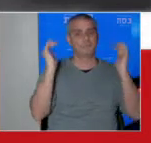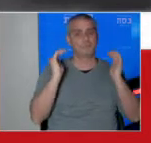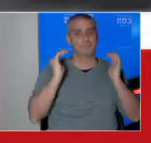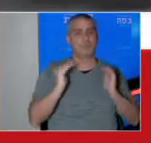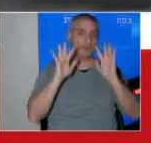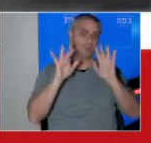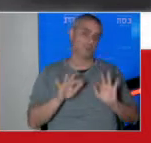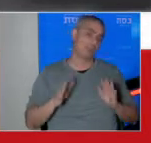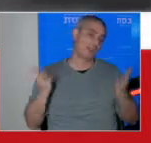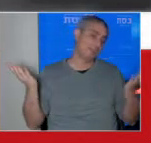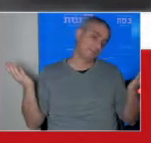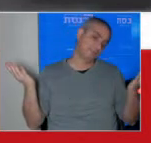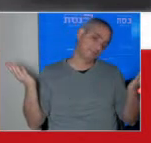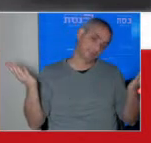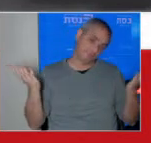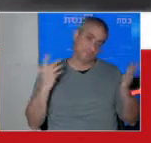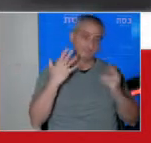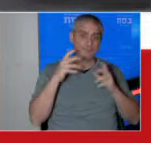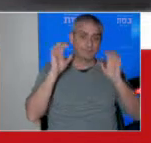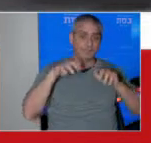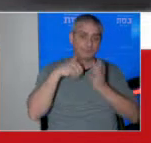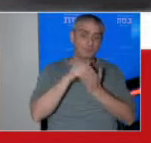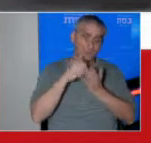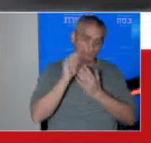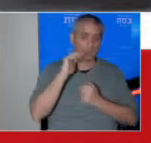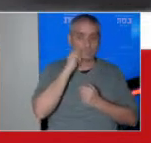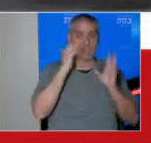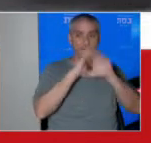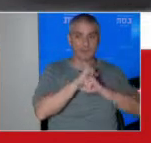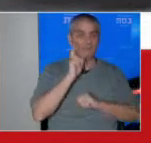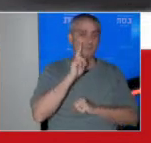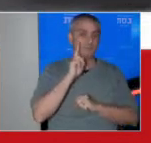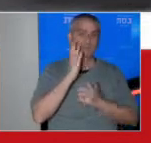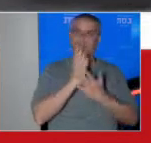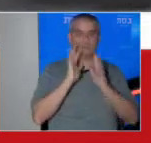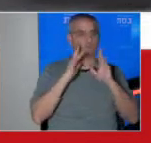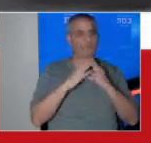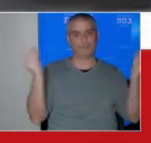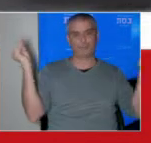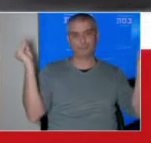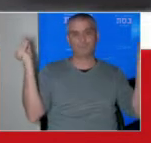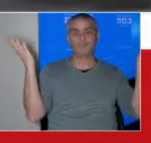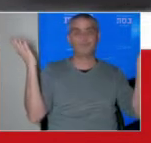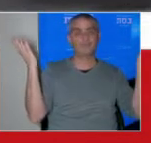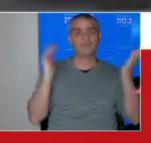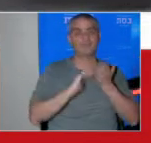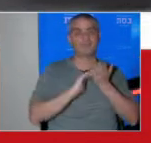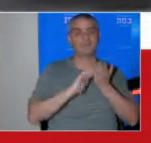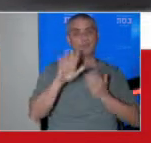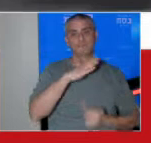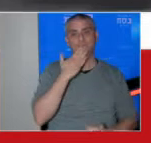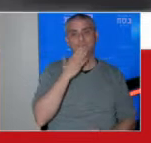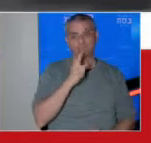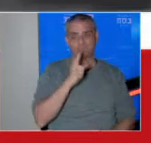פחות שלג, וככל שהגשם יימשך, גם מחר בלילה וביום שישי, אז השלג בכלל ילך בעלם, לפחות באזור